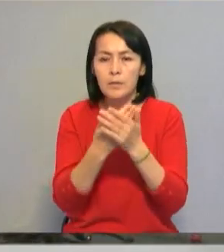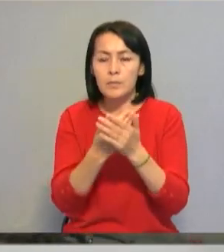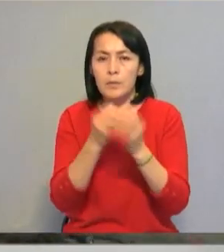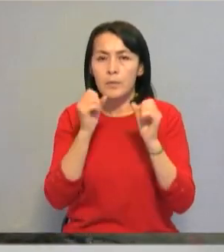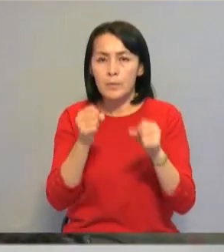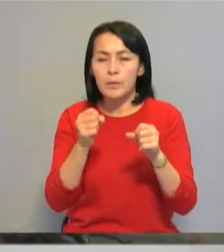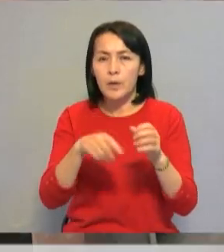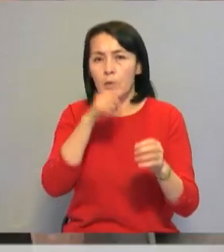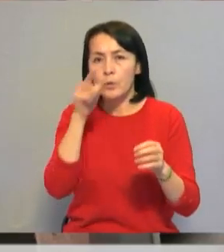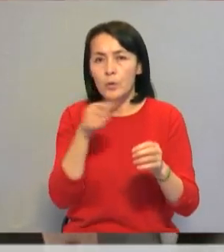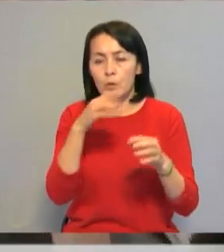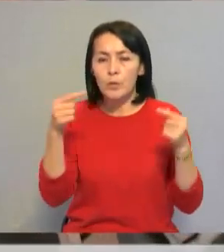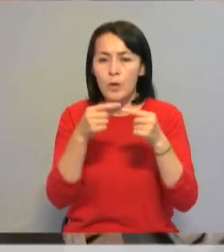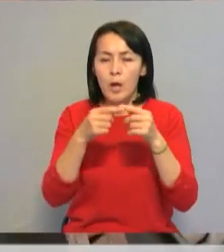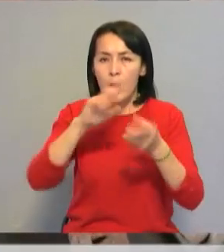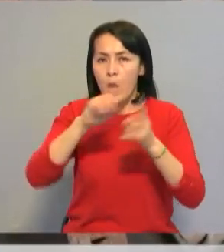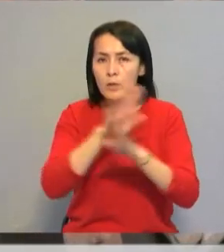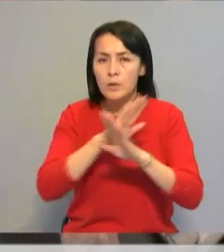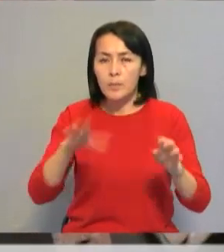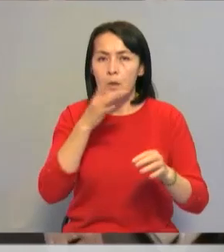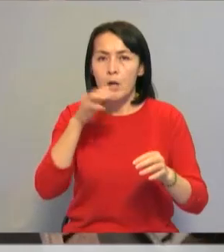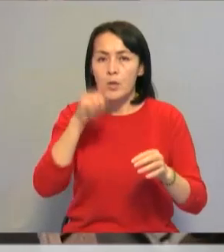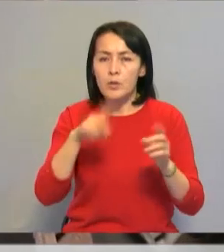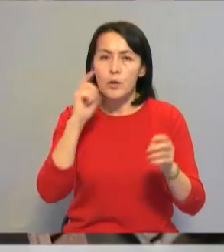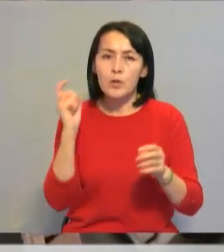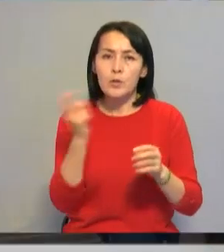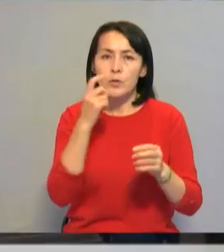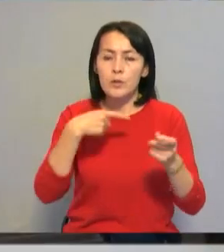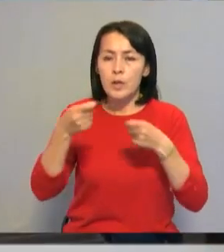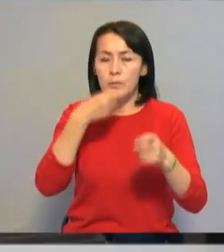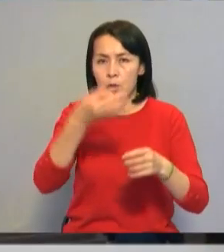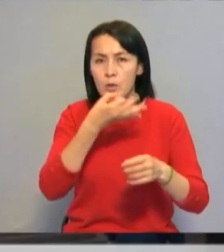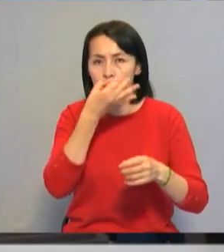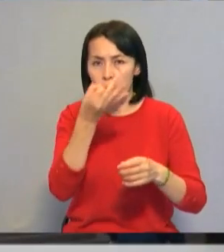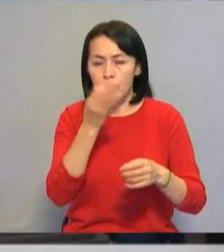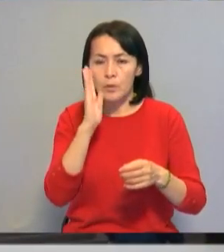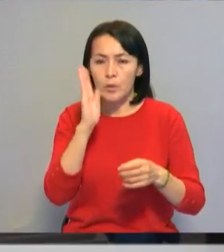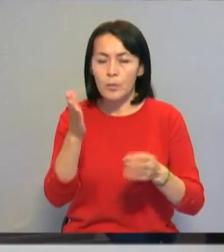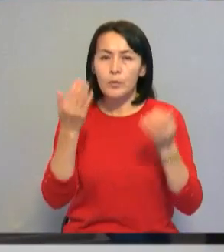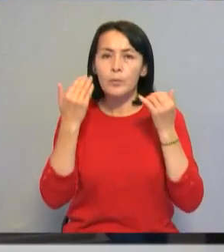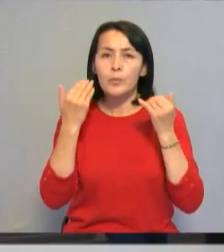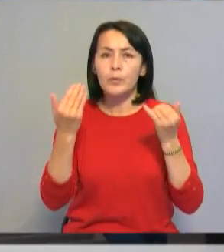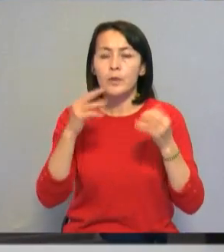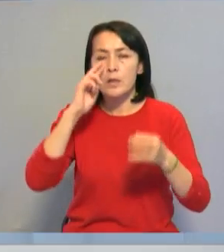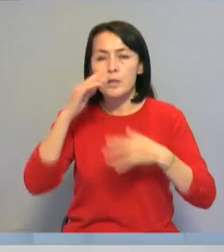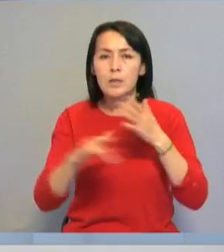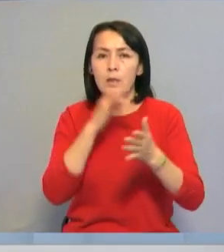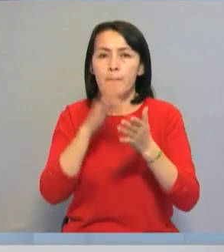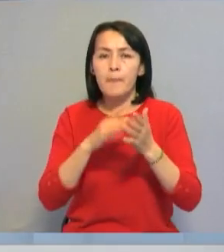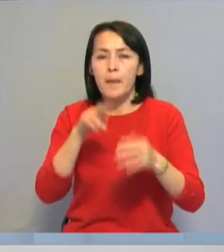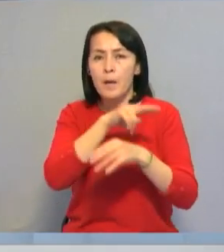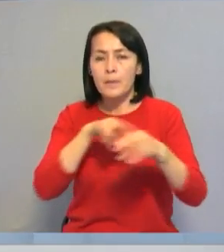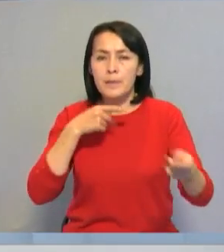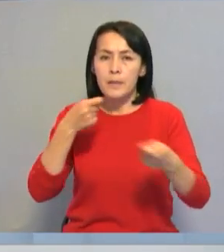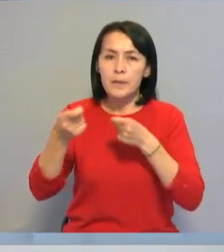әлек. Ал дөңгелектерді уақытылы ауыстырылмаған жағдайда жүргізушілер әкімшілік жауапкершілікке тартылады. Бұл туралы Шымкент қаласының